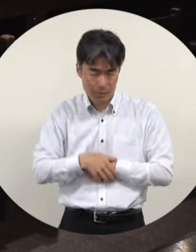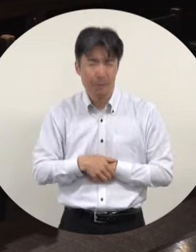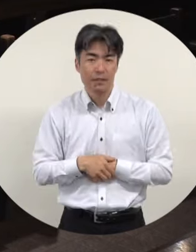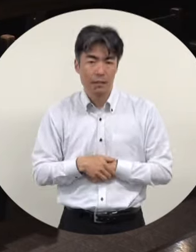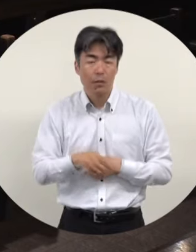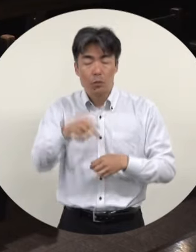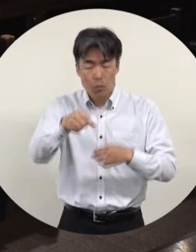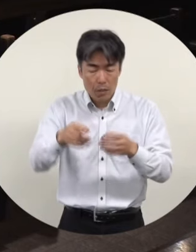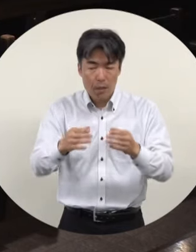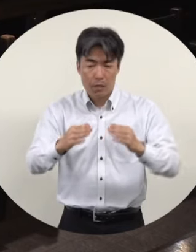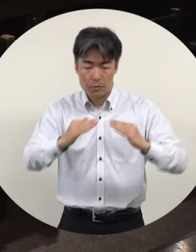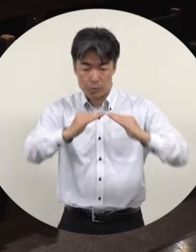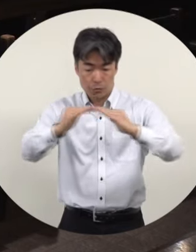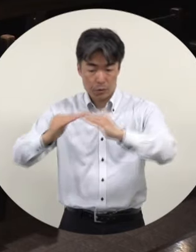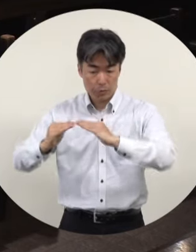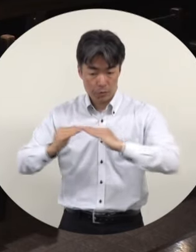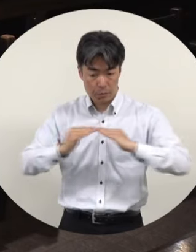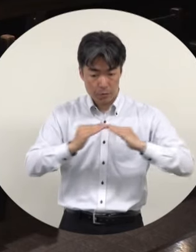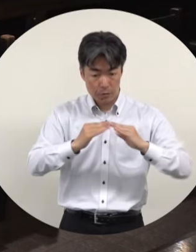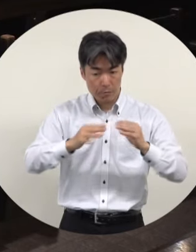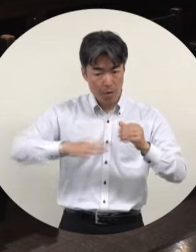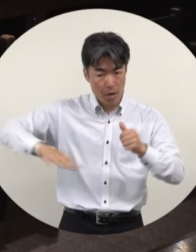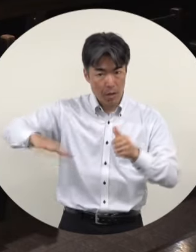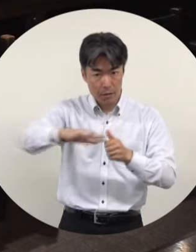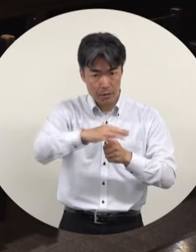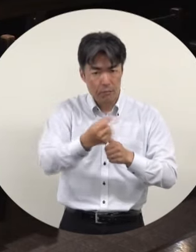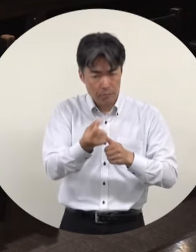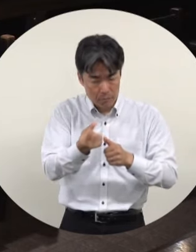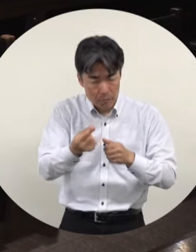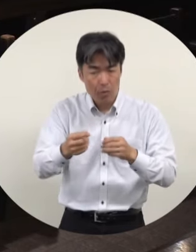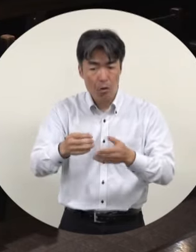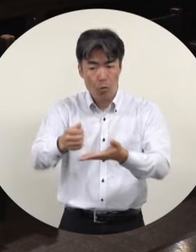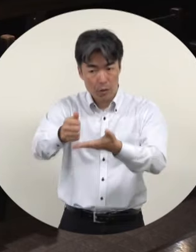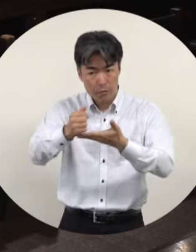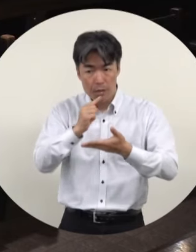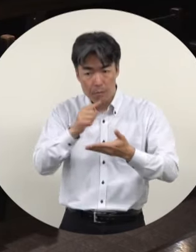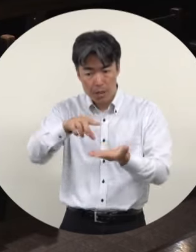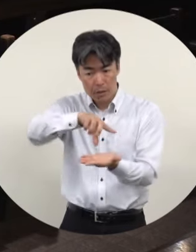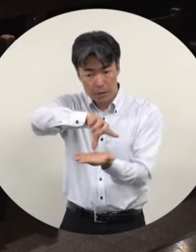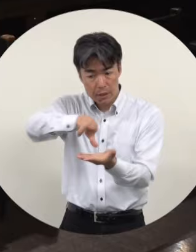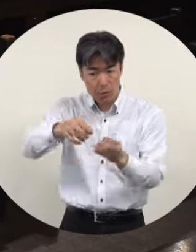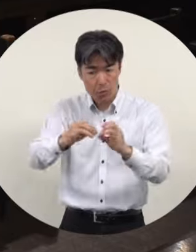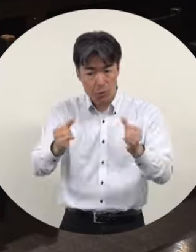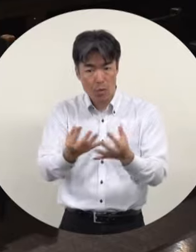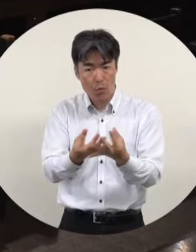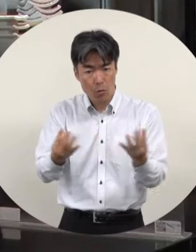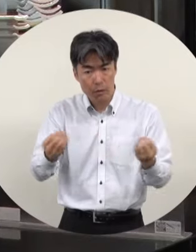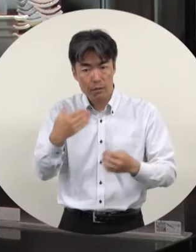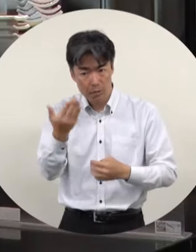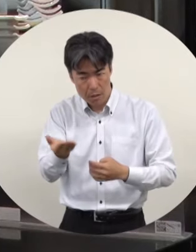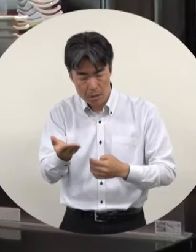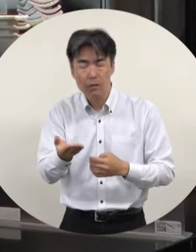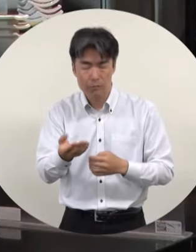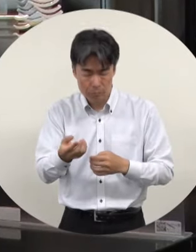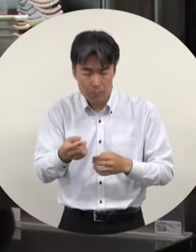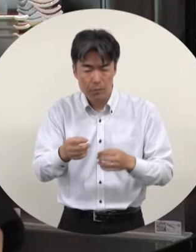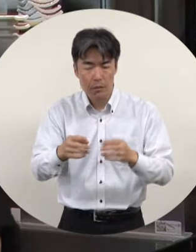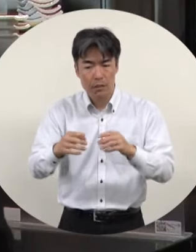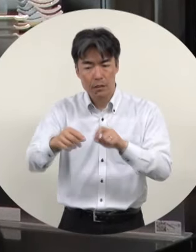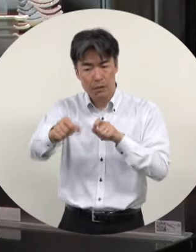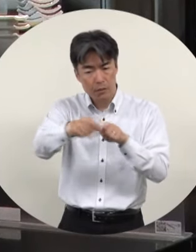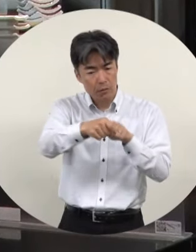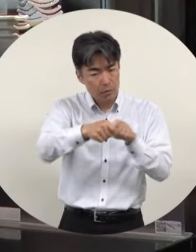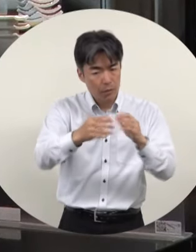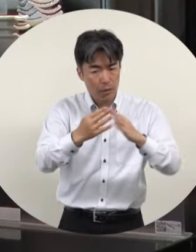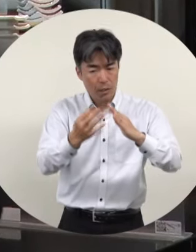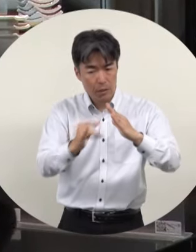こちらは住宅地に近いお店ですが、どうですか、お客様は地元の方が多いですか。 そうですね、近隣の家族がいらっしゃること